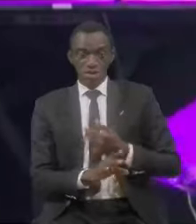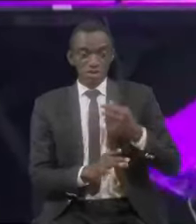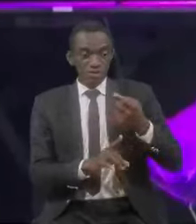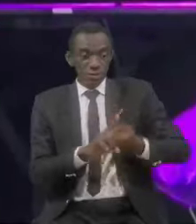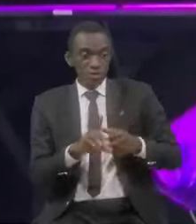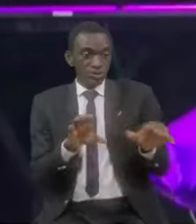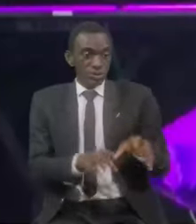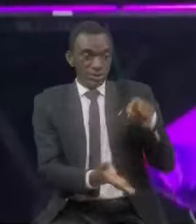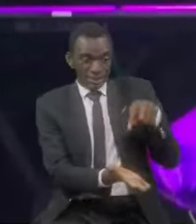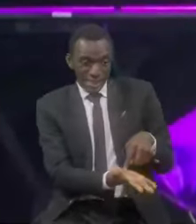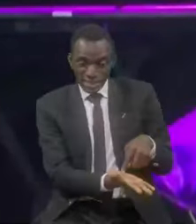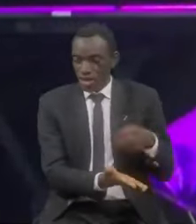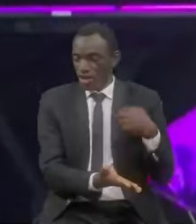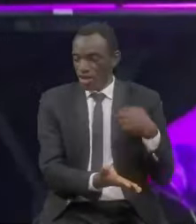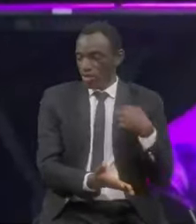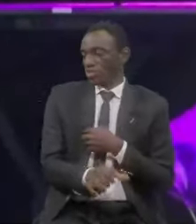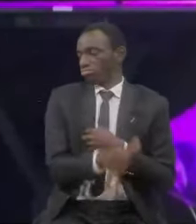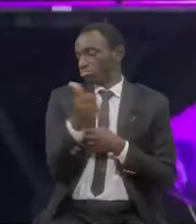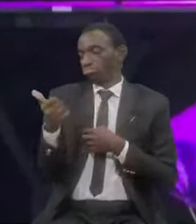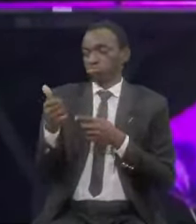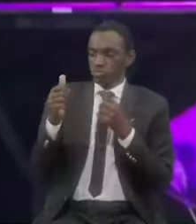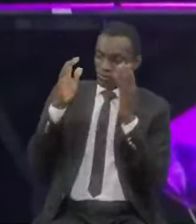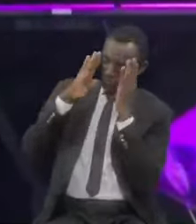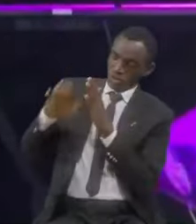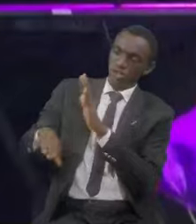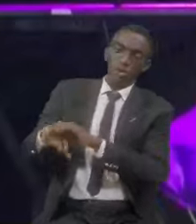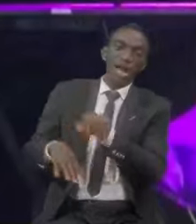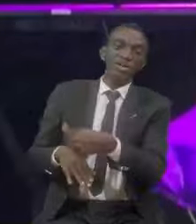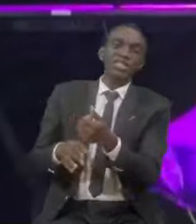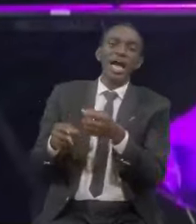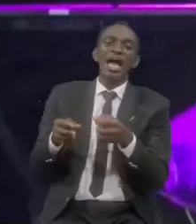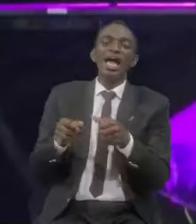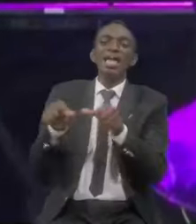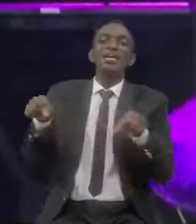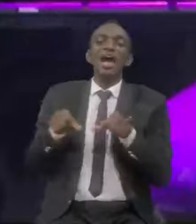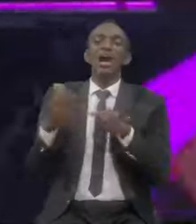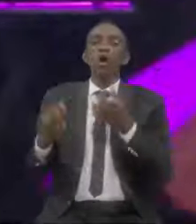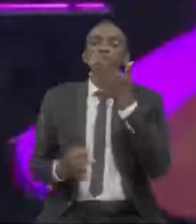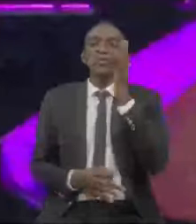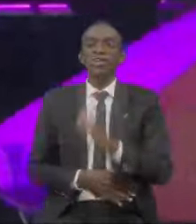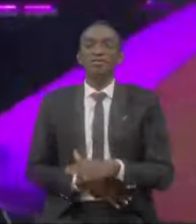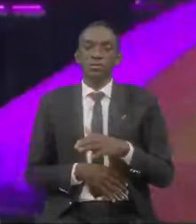Comme ils nous empêchent de faire ceci, on passe ailleurs et